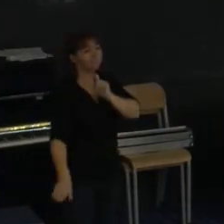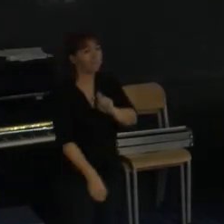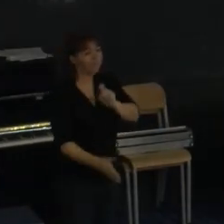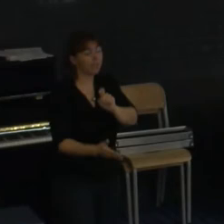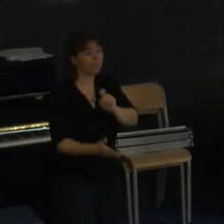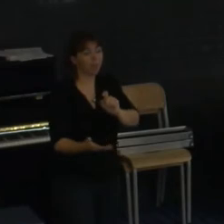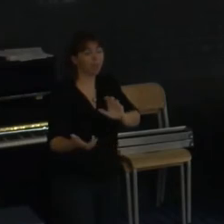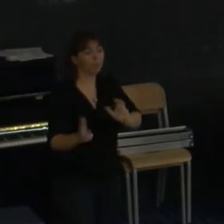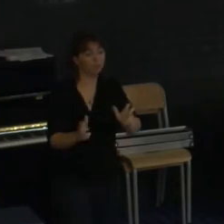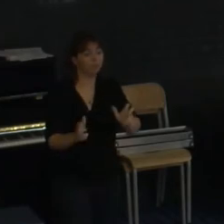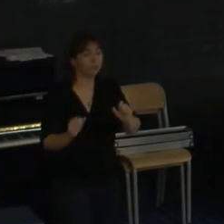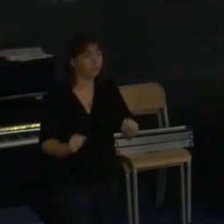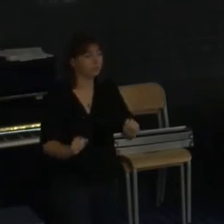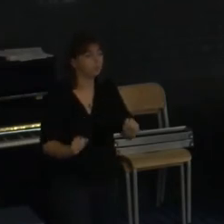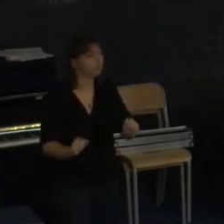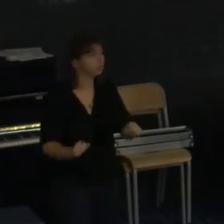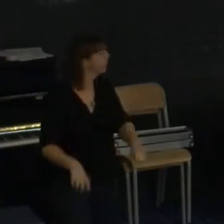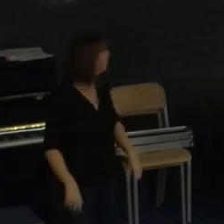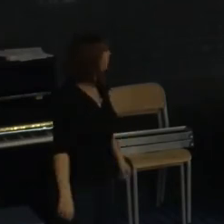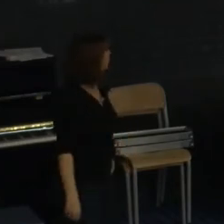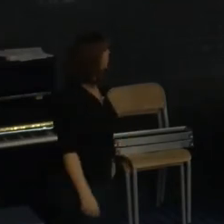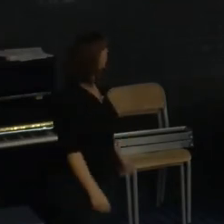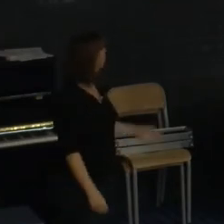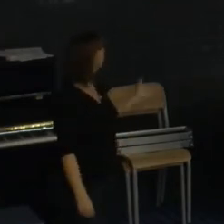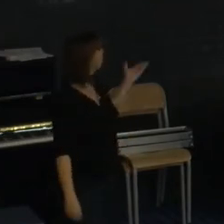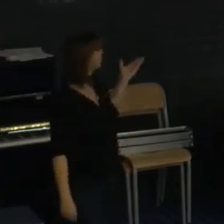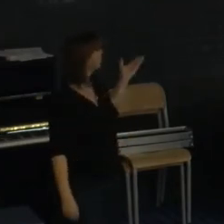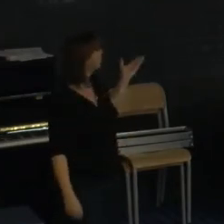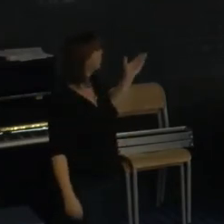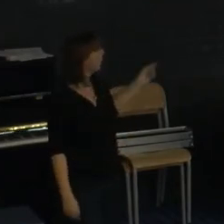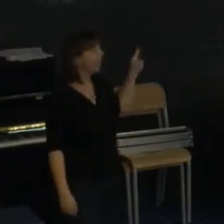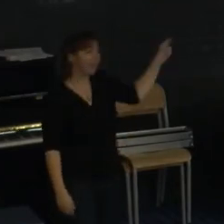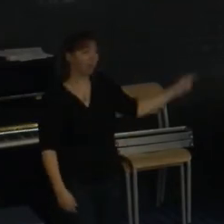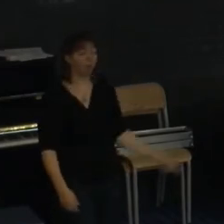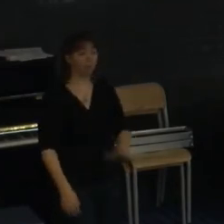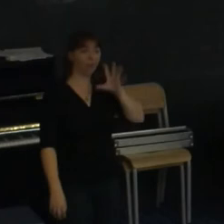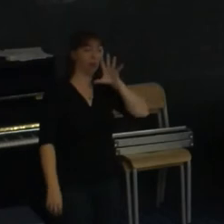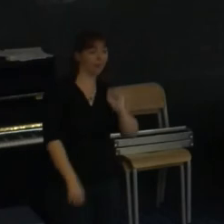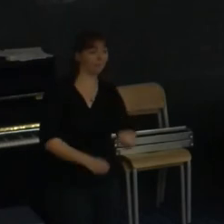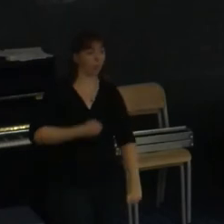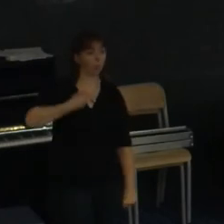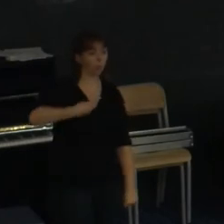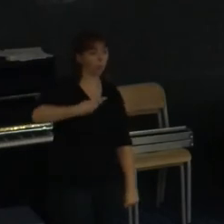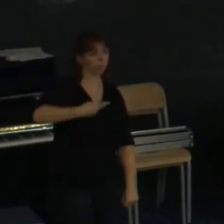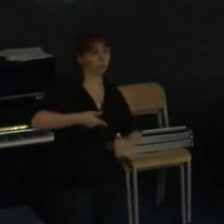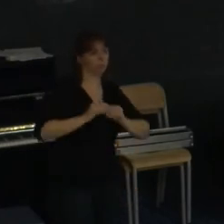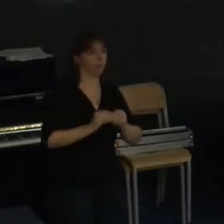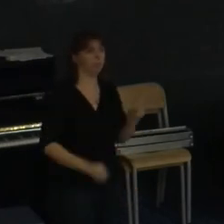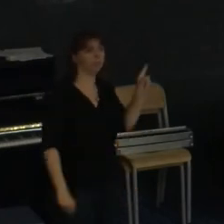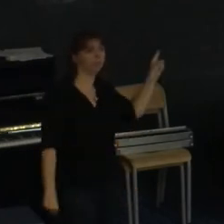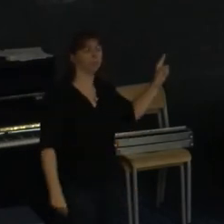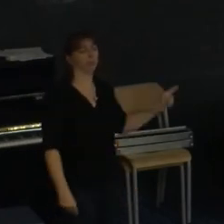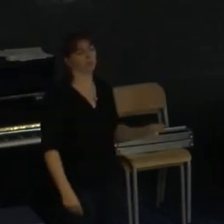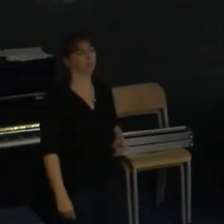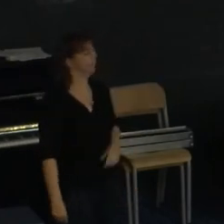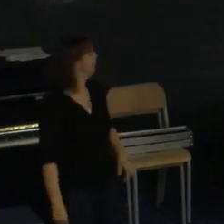crash. Ça va ? Moi, ici, dans mon cas, j'ai deux crashs. Et le cas en question, nom d'un petit Python. Non, j'essaie de faire